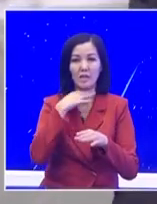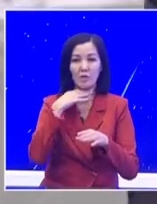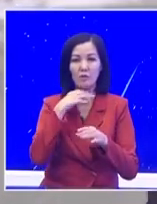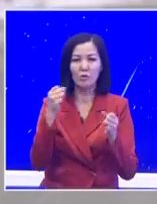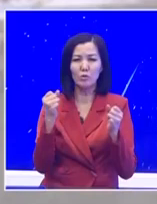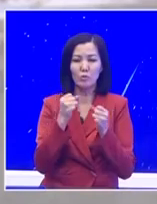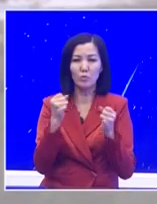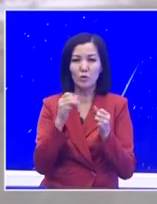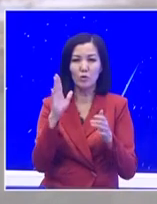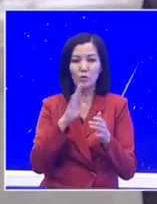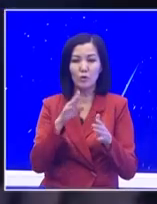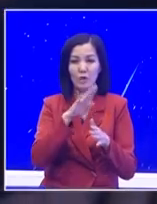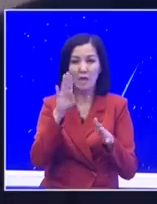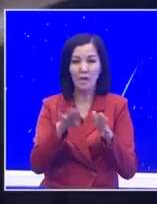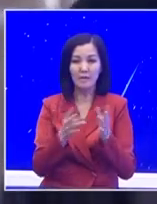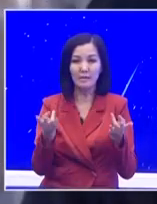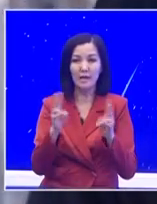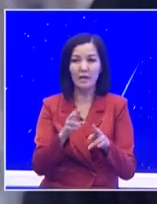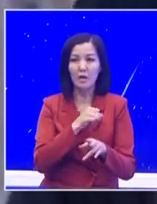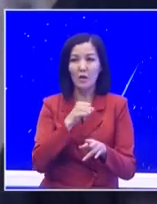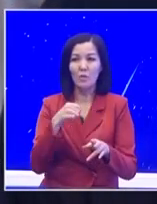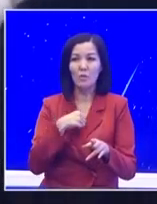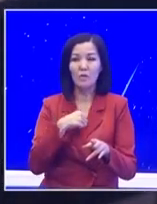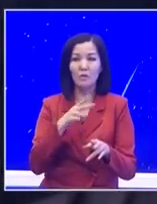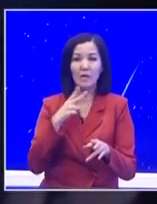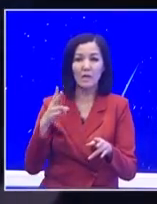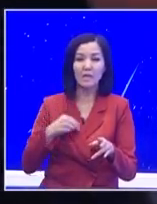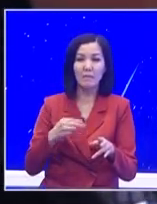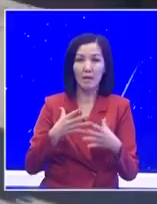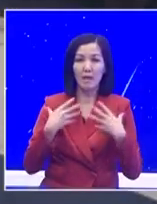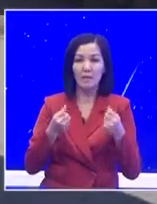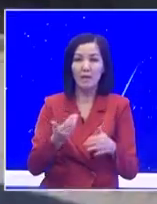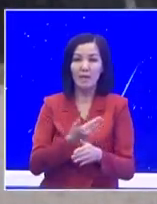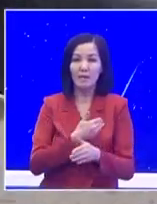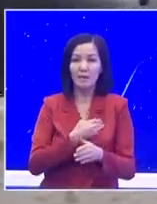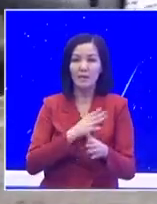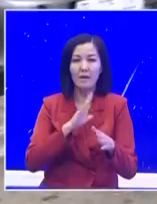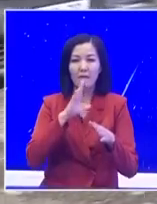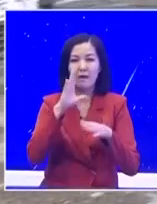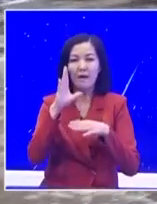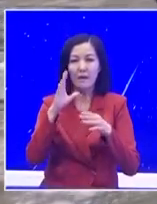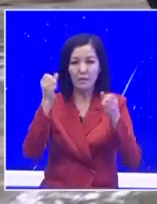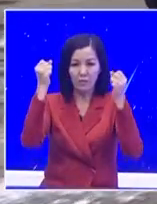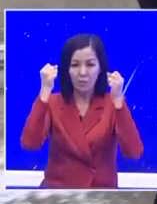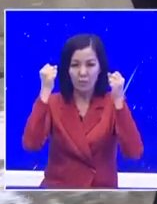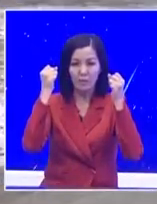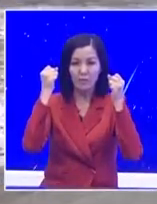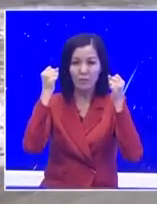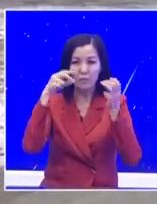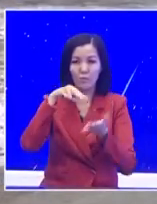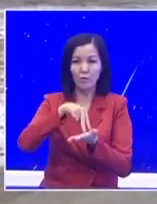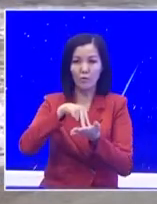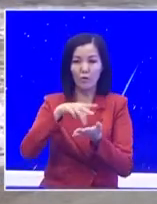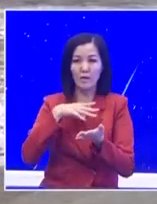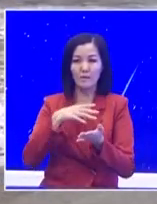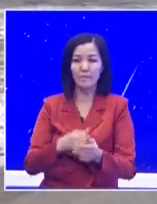судың ішінде қалады. Өзім кетсем де қызым қалсын деген әкесі айшуақты таңға дейін төбесіне көтеріп тұрған екен.